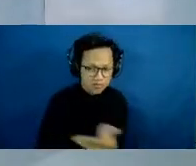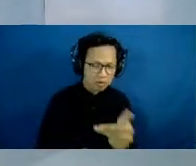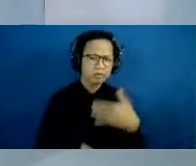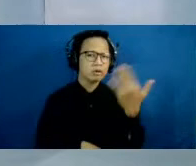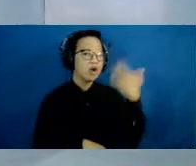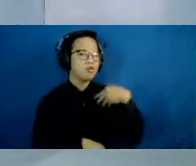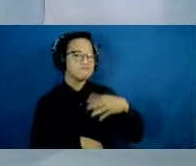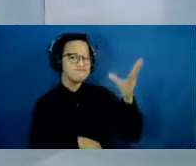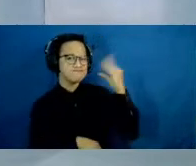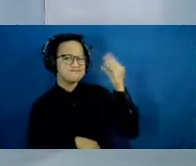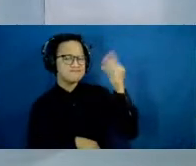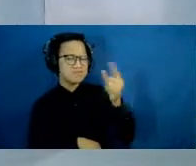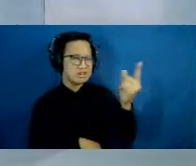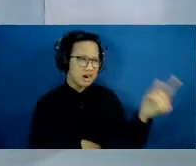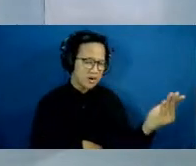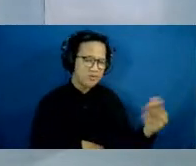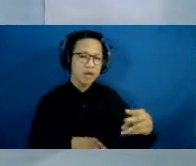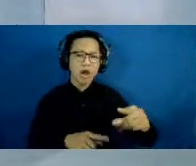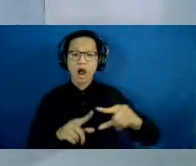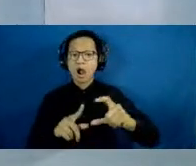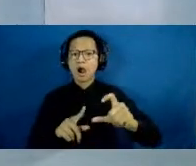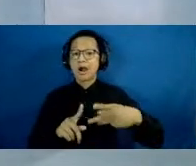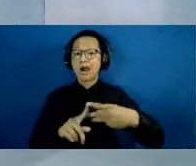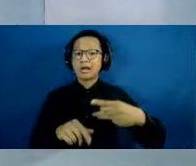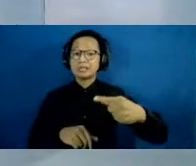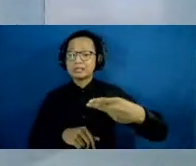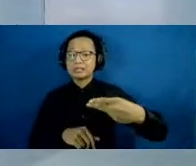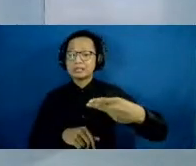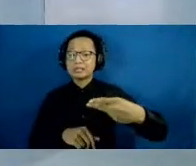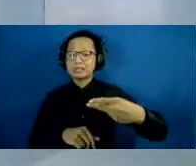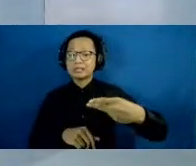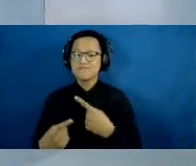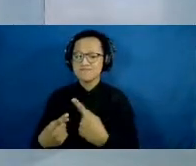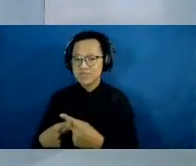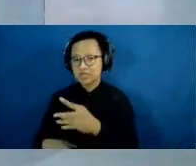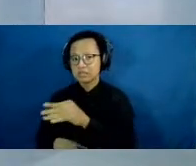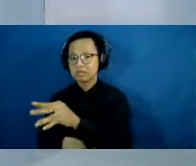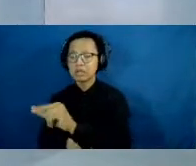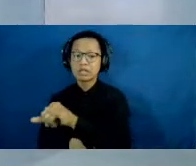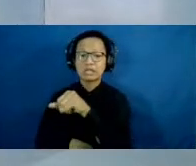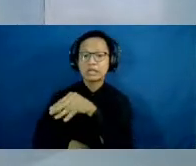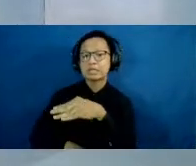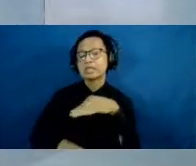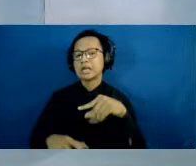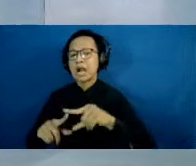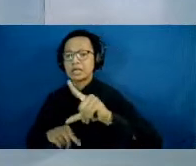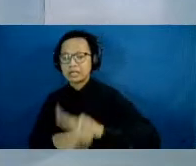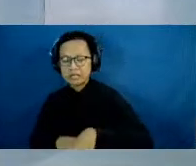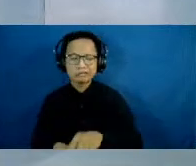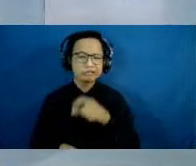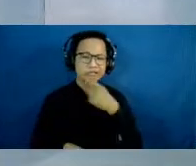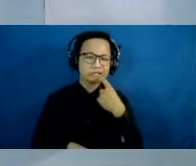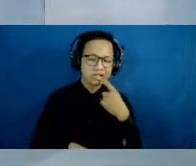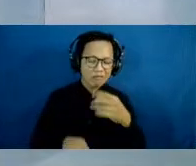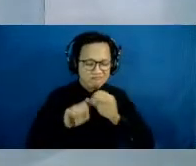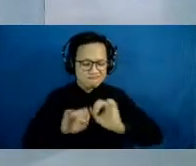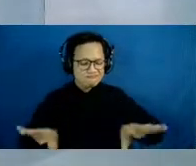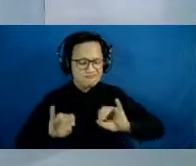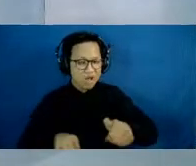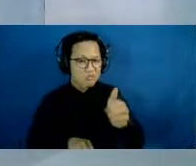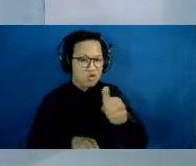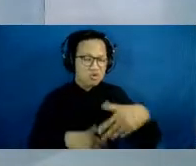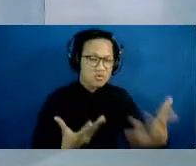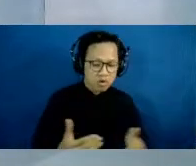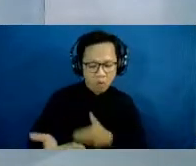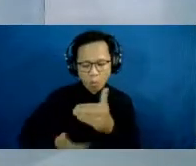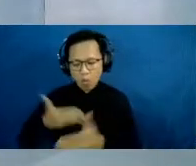mendengar paparan dari Kak Rachel ataupun Kak Rizal berkenan dengan bagaimana strategi pemasaran yang baik dan kemudian bagaimana cara produksi agar